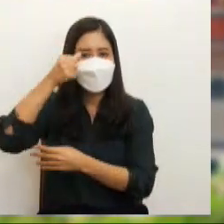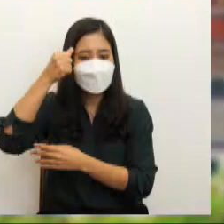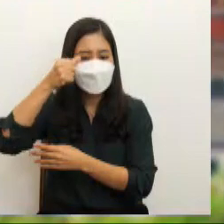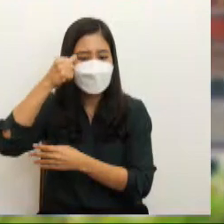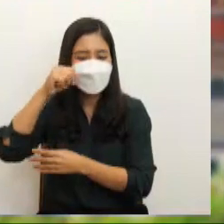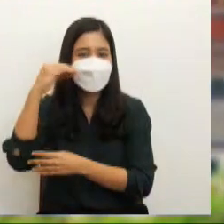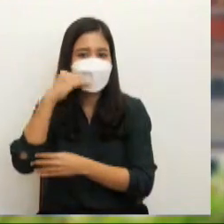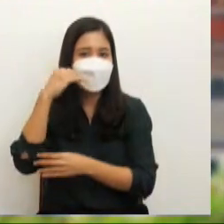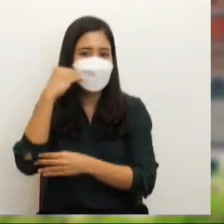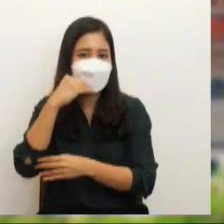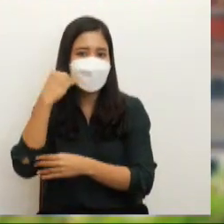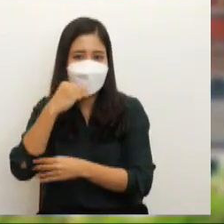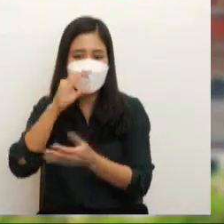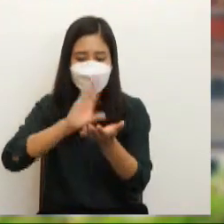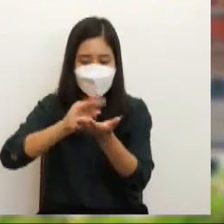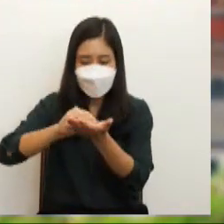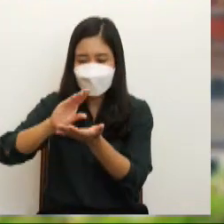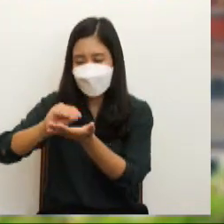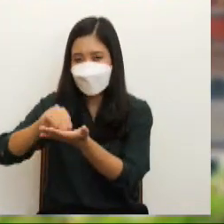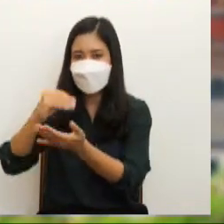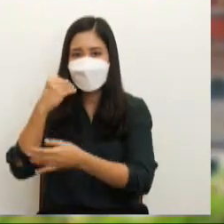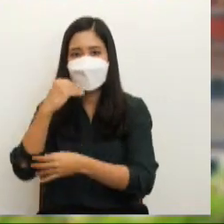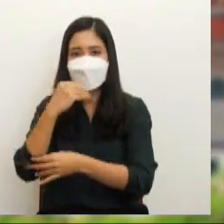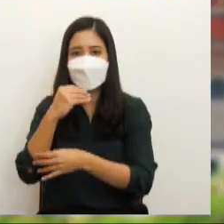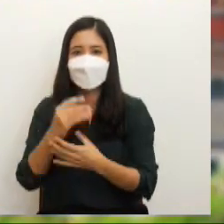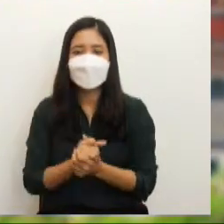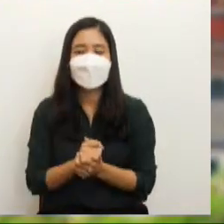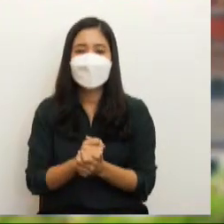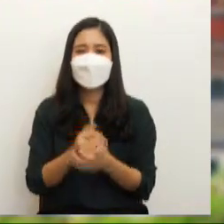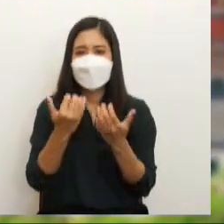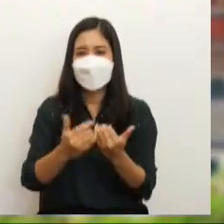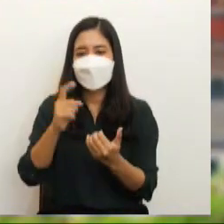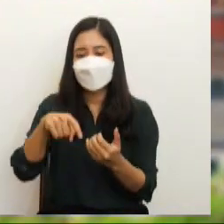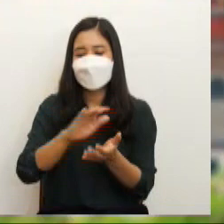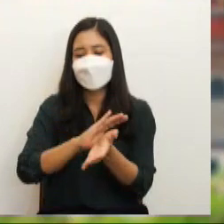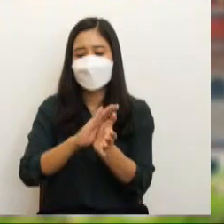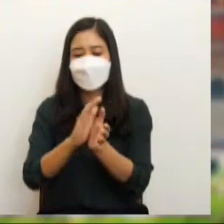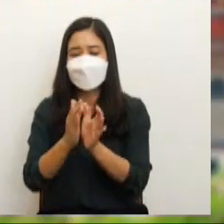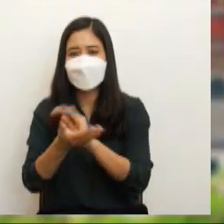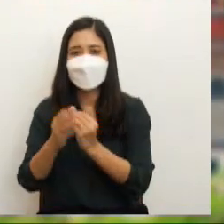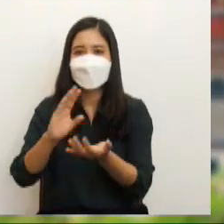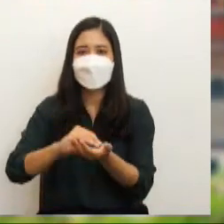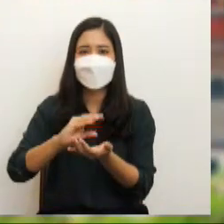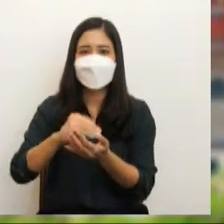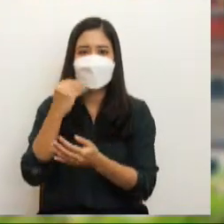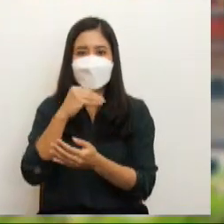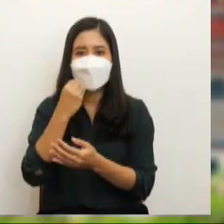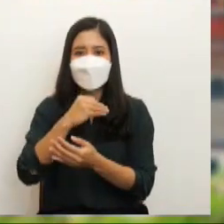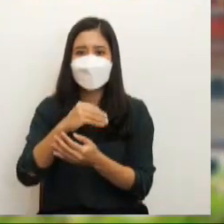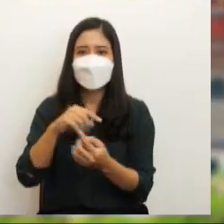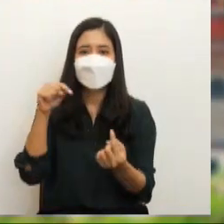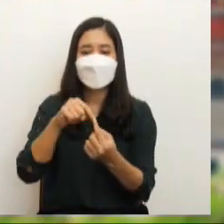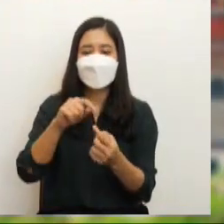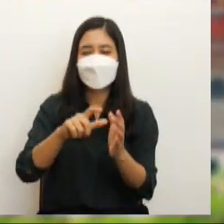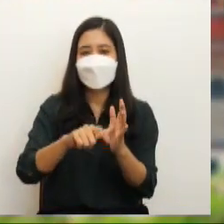ทวีสินเสนอแหละครับแบบเดียวกันเลยซึ่งต้องขอบคุณอย่างมากสำหรับท่านพ่ออธิชาติทีมงานของท่านเลขาธิการดร.อมพรนี่แหละนะ